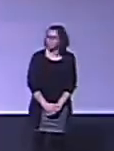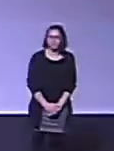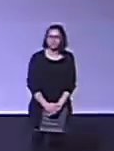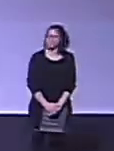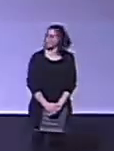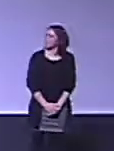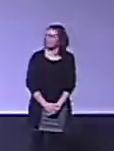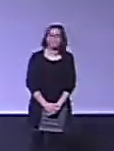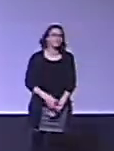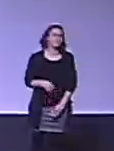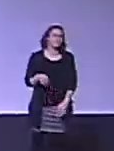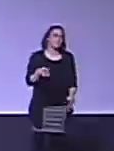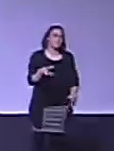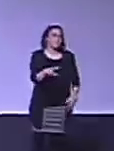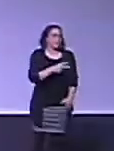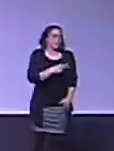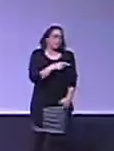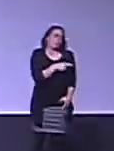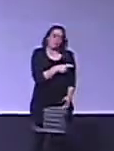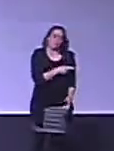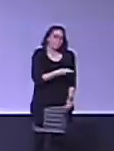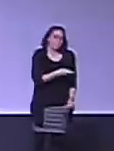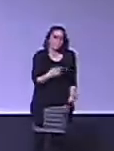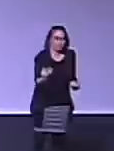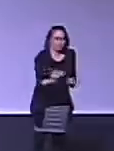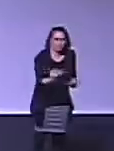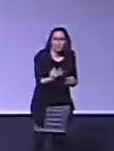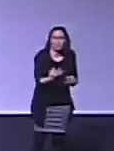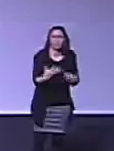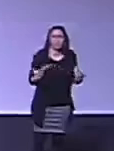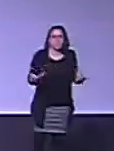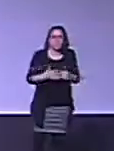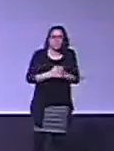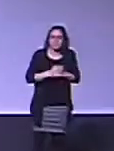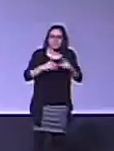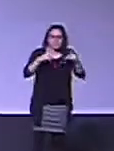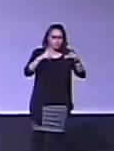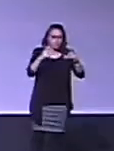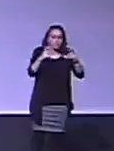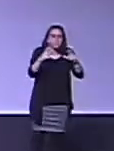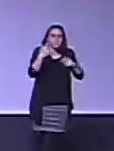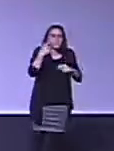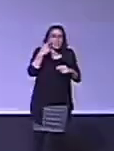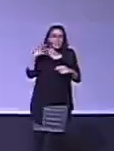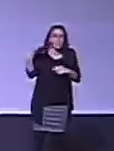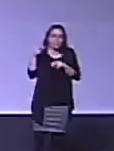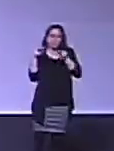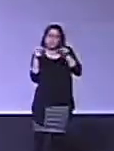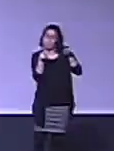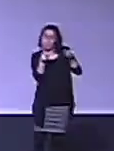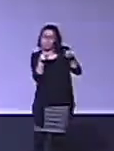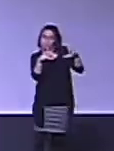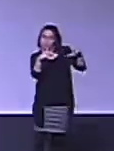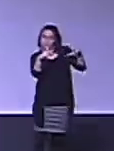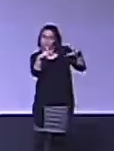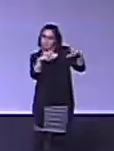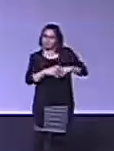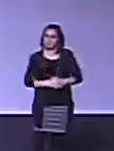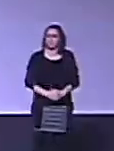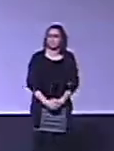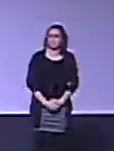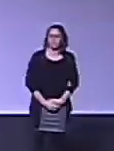Merezitako saria, argazkia ingo dugu, ea denok kameretara begiratzen dugun.